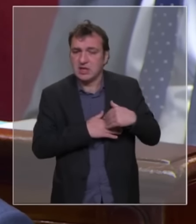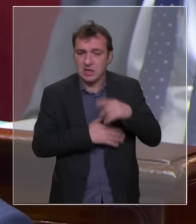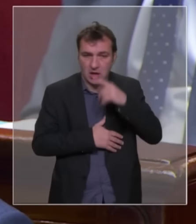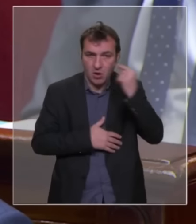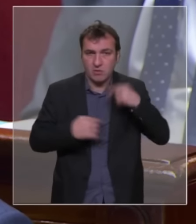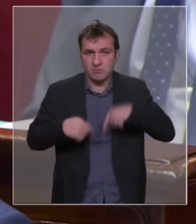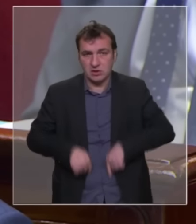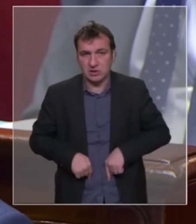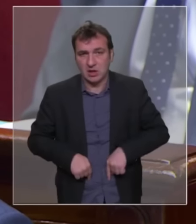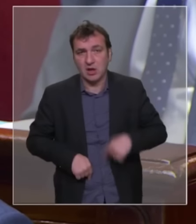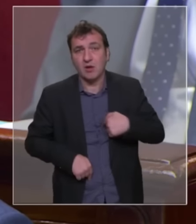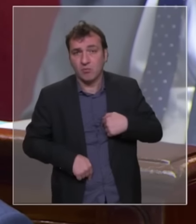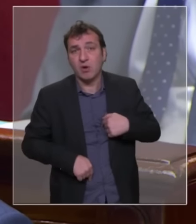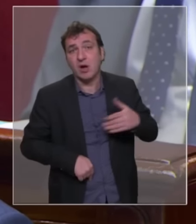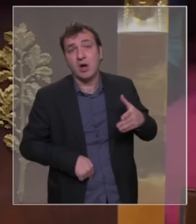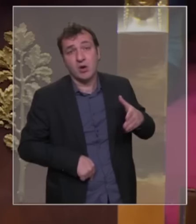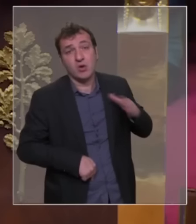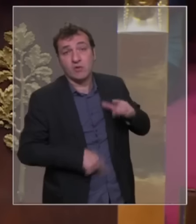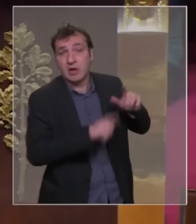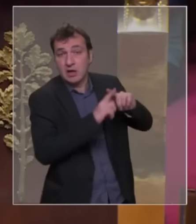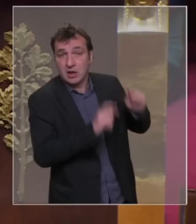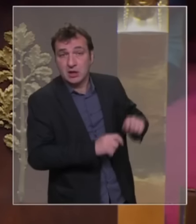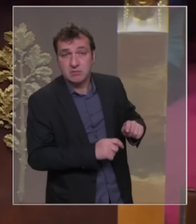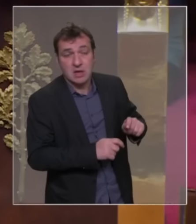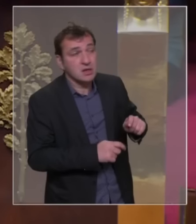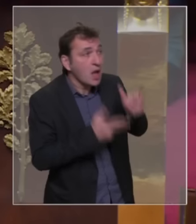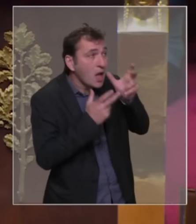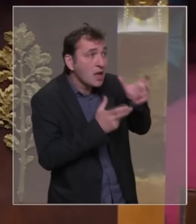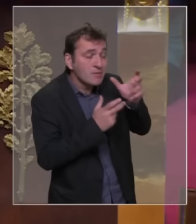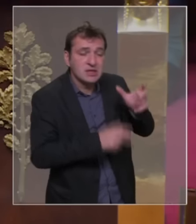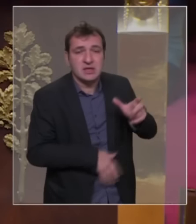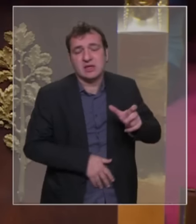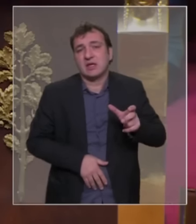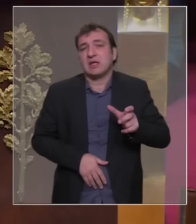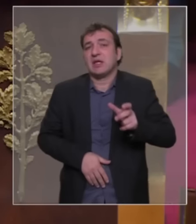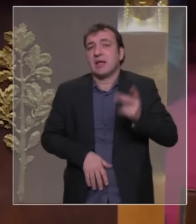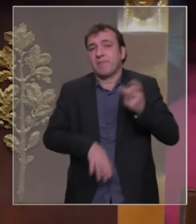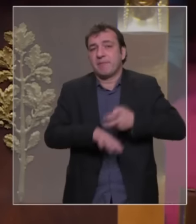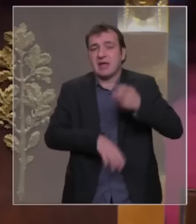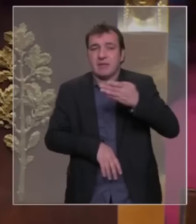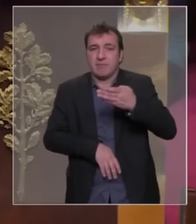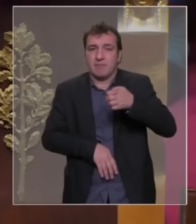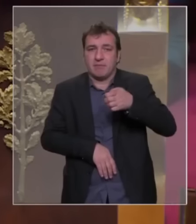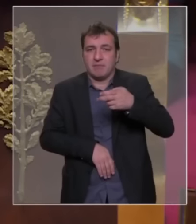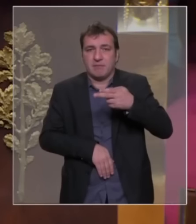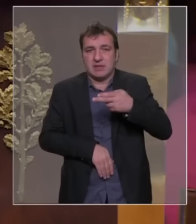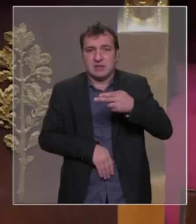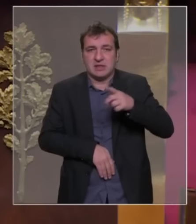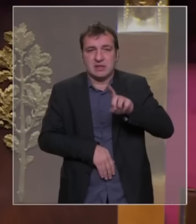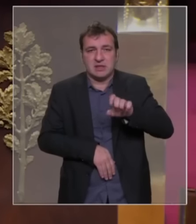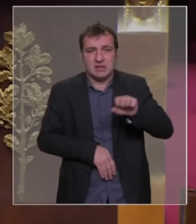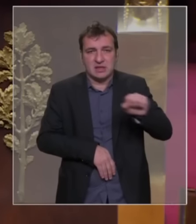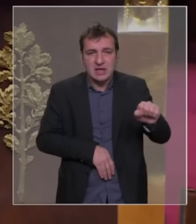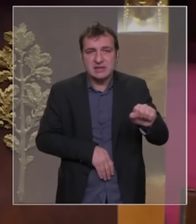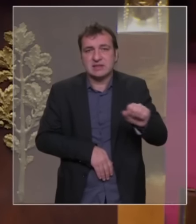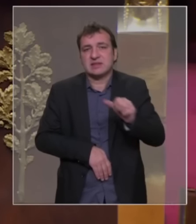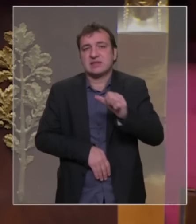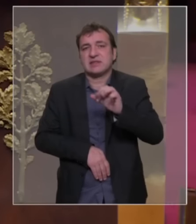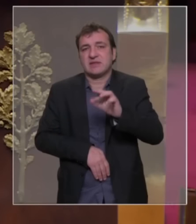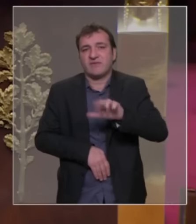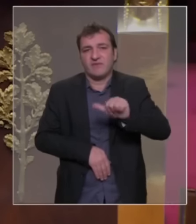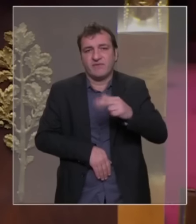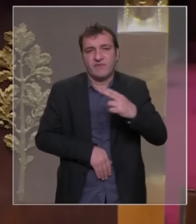je respectais, que j'admirais, Pierre Mendès France, qui recommandait de ne jamais sacrifier l'avenir